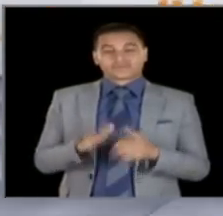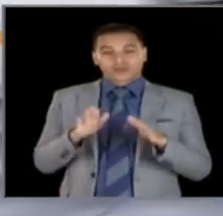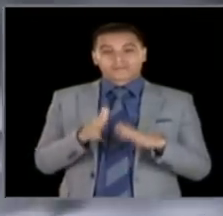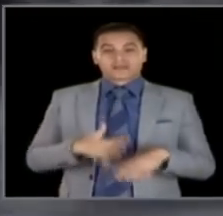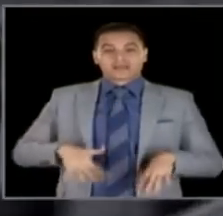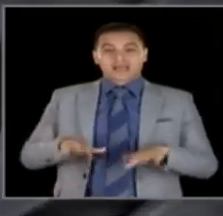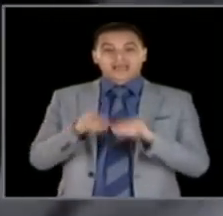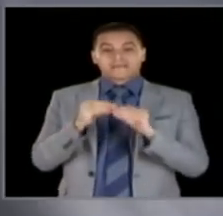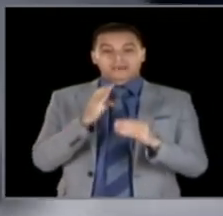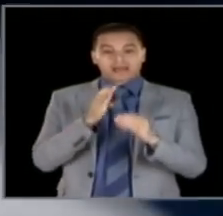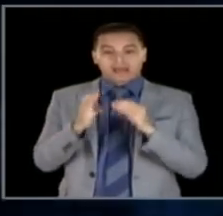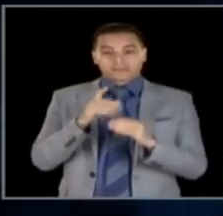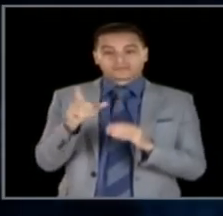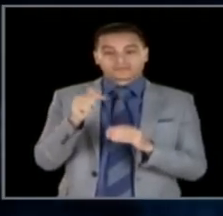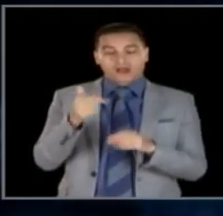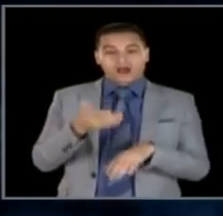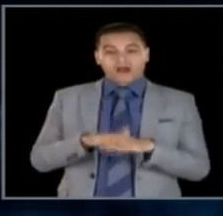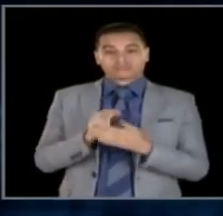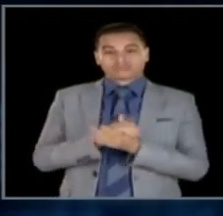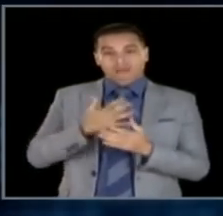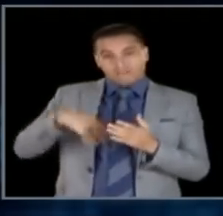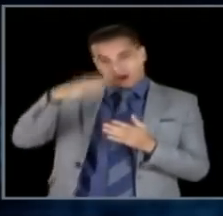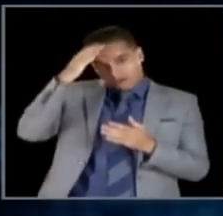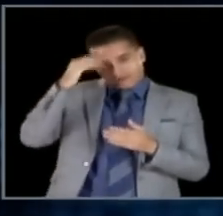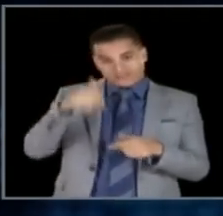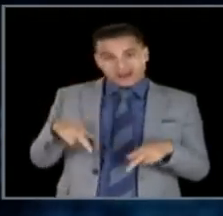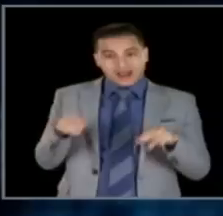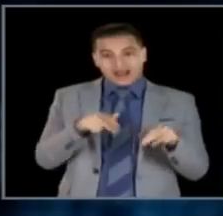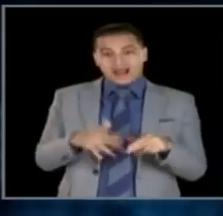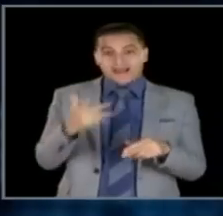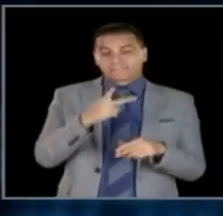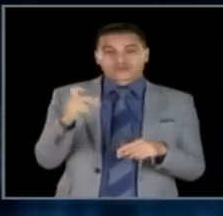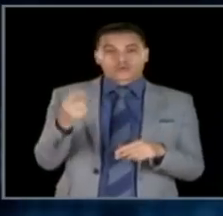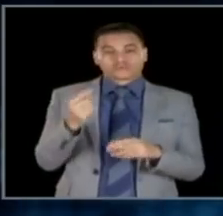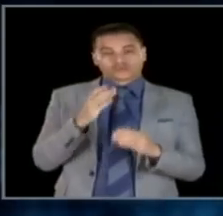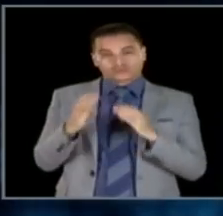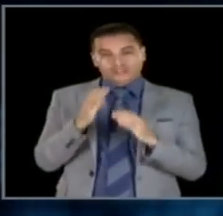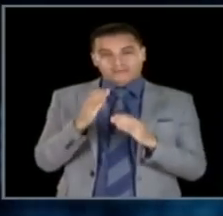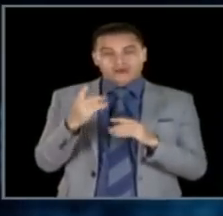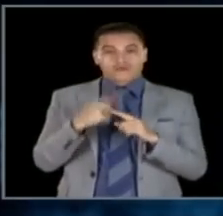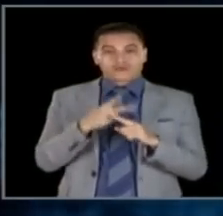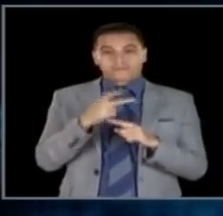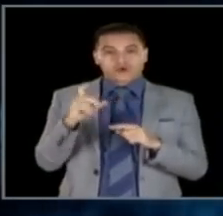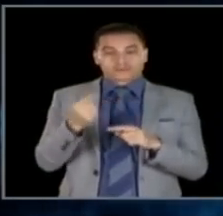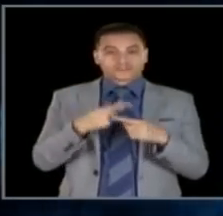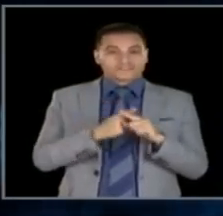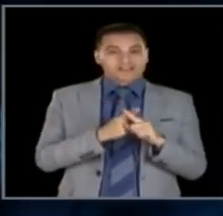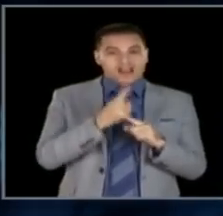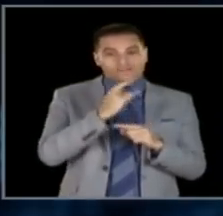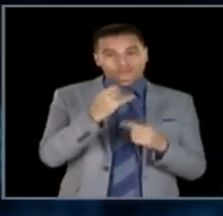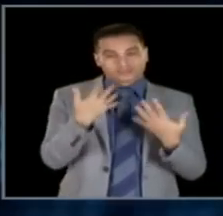وبكده يبقى إجمالي النقط اللي حصل عليها أصحابنا العباقرة في حلقة النهاردة 215 نقطة، وكل نقطة